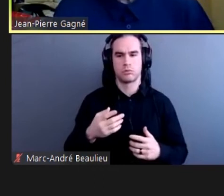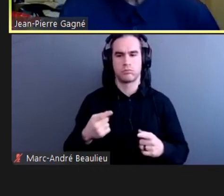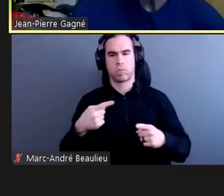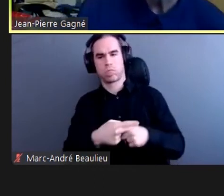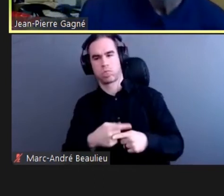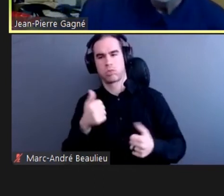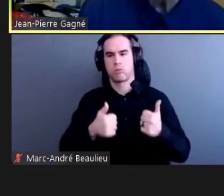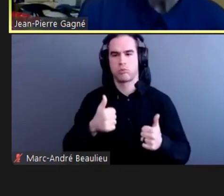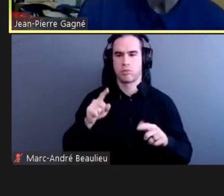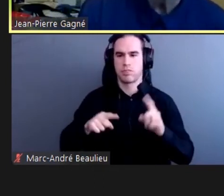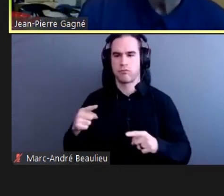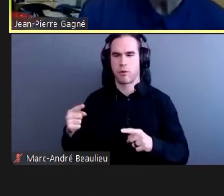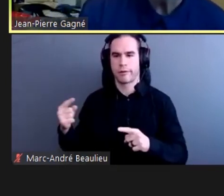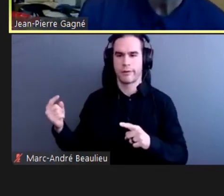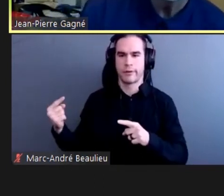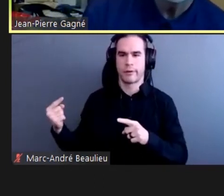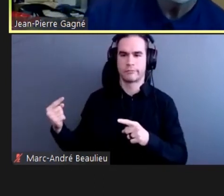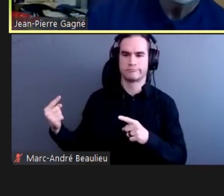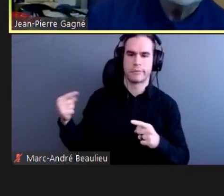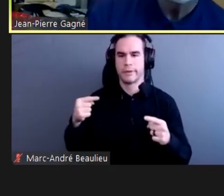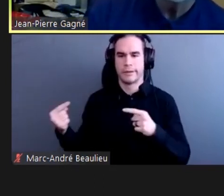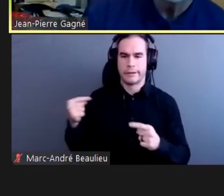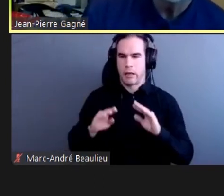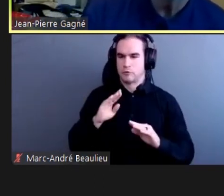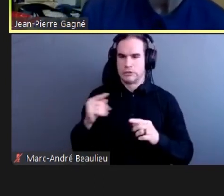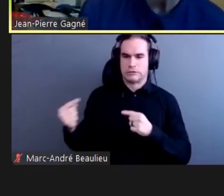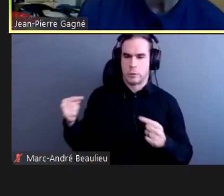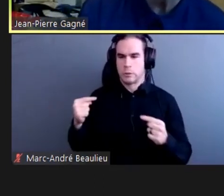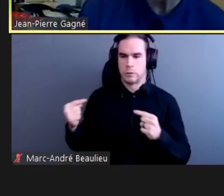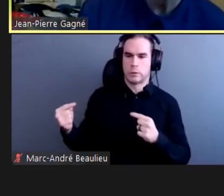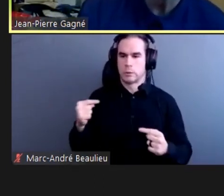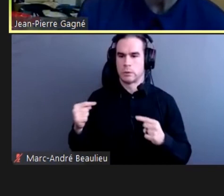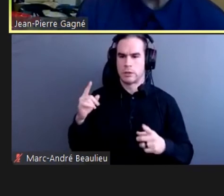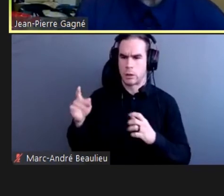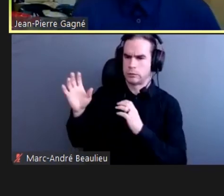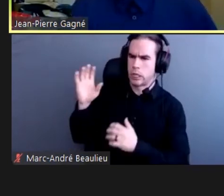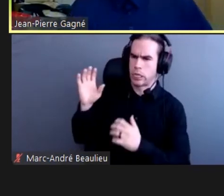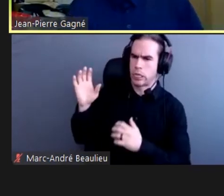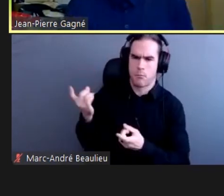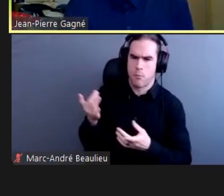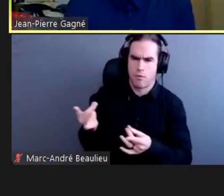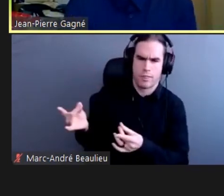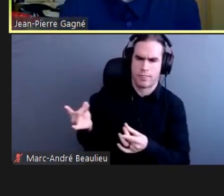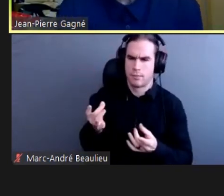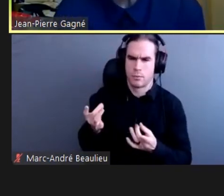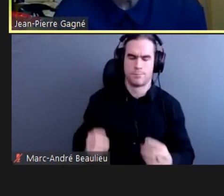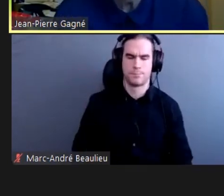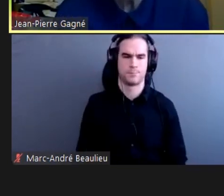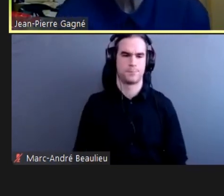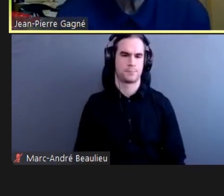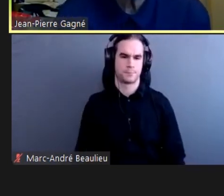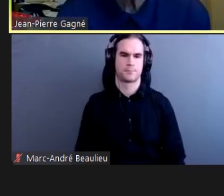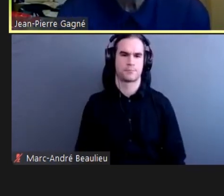de la frustration entre le couple parce que la conversation n'est pas aussi fluide qu'elle pourrait l'être. Prochaine diapo.